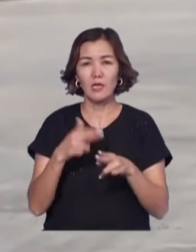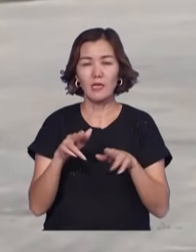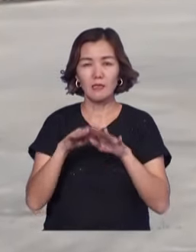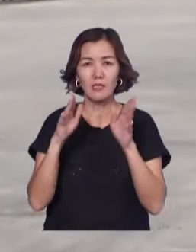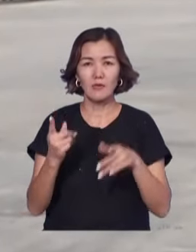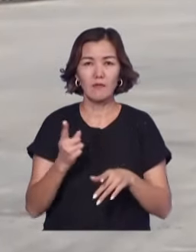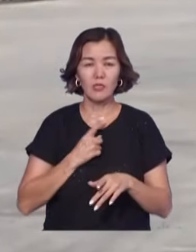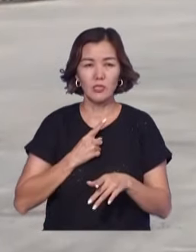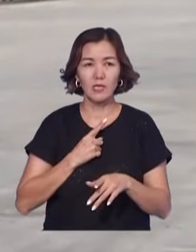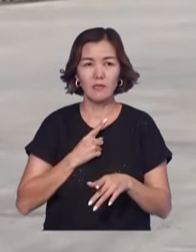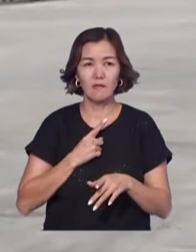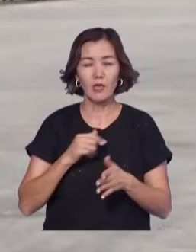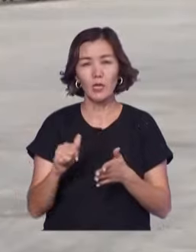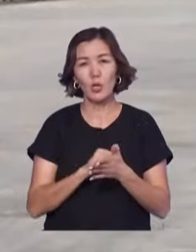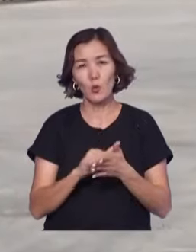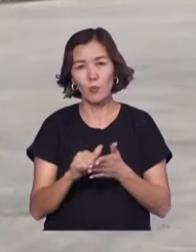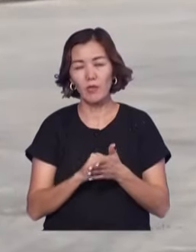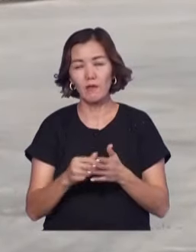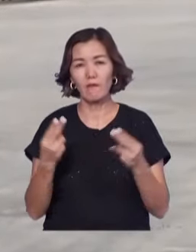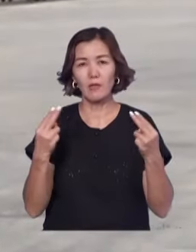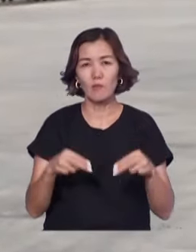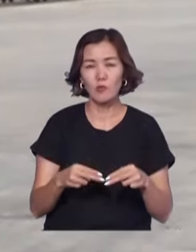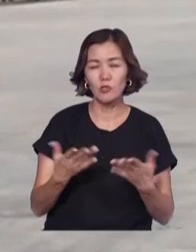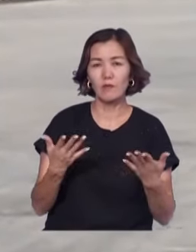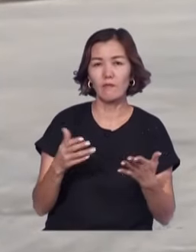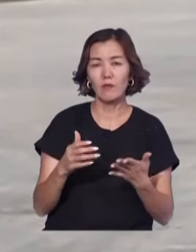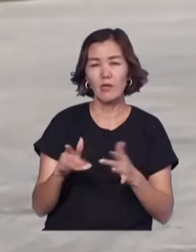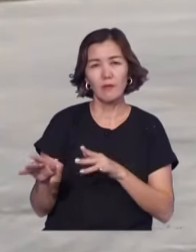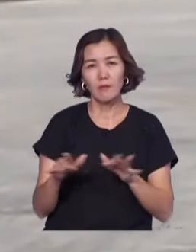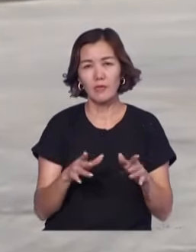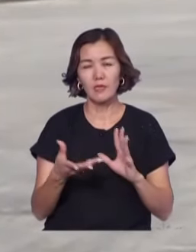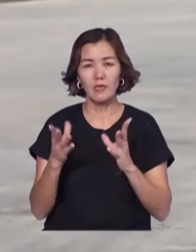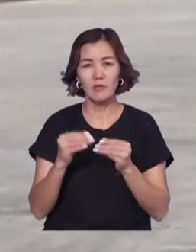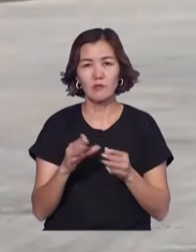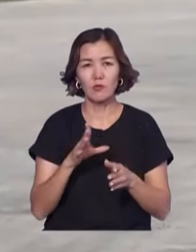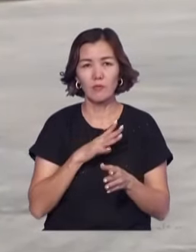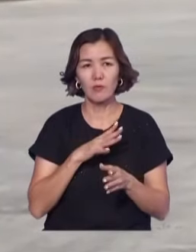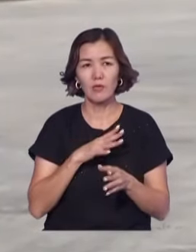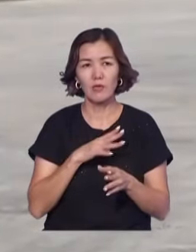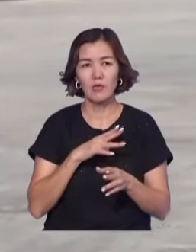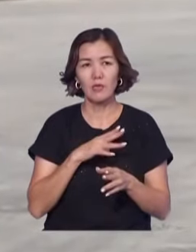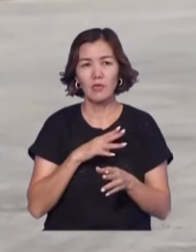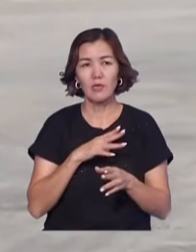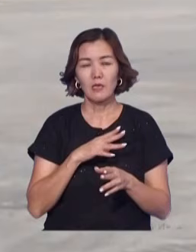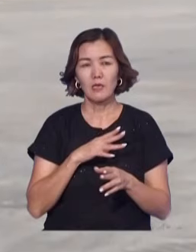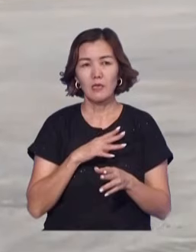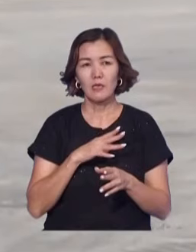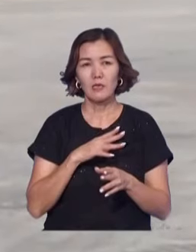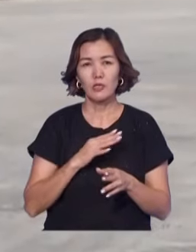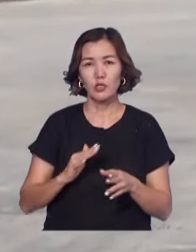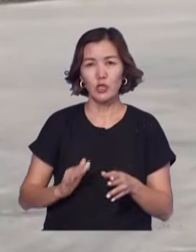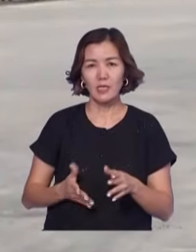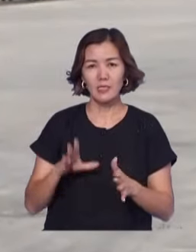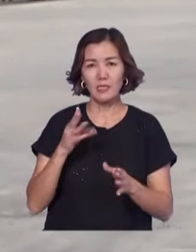ожидании транзитных документов или растаможки. Все это было построено путем прямых инвестиций. На сегодняшний